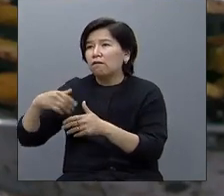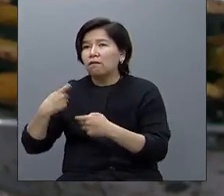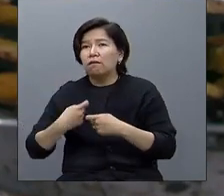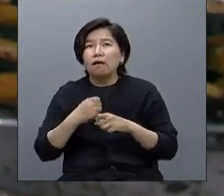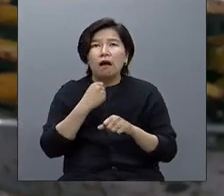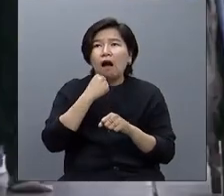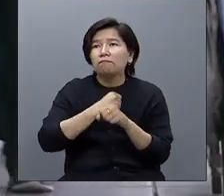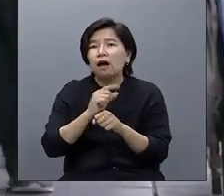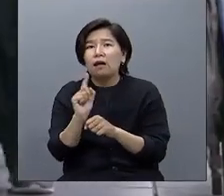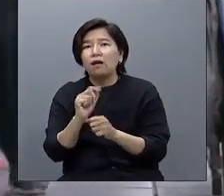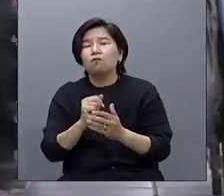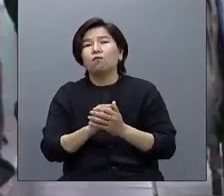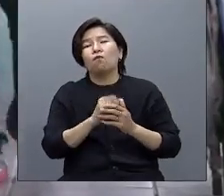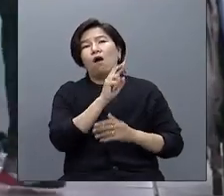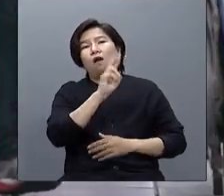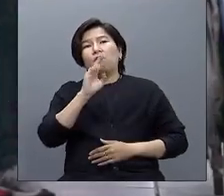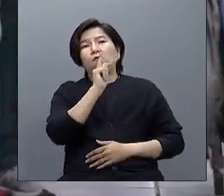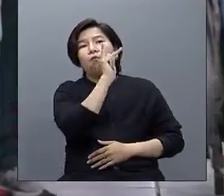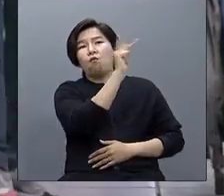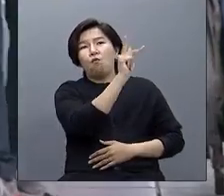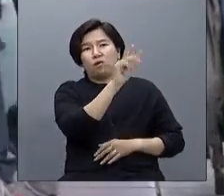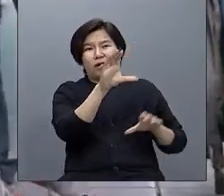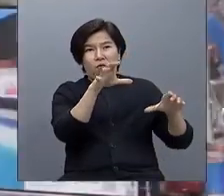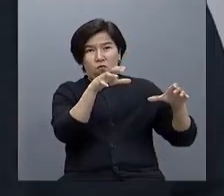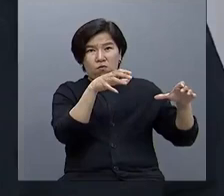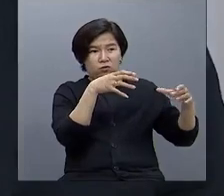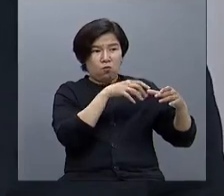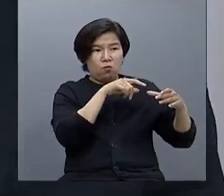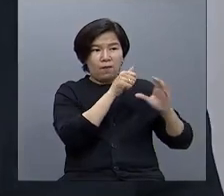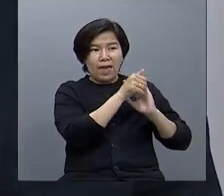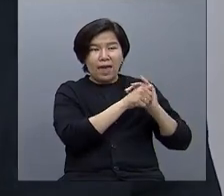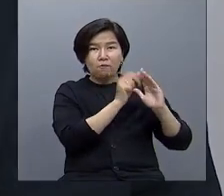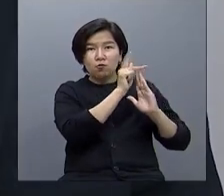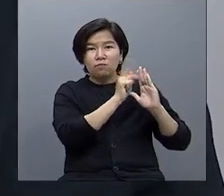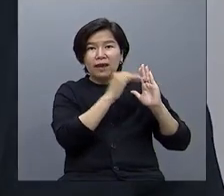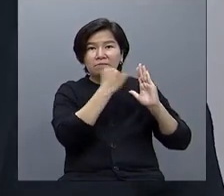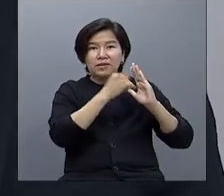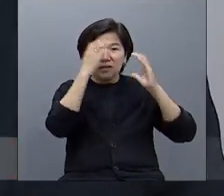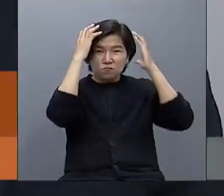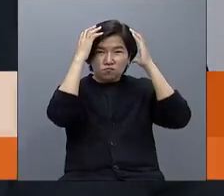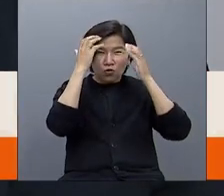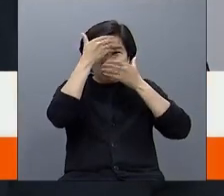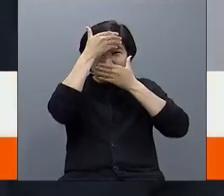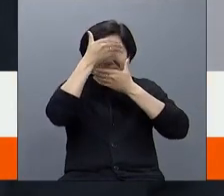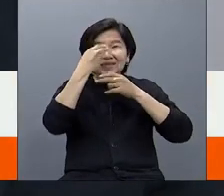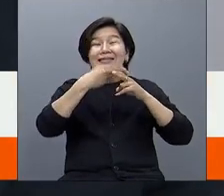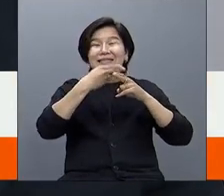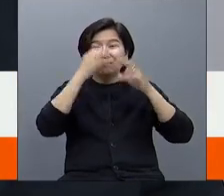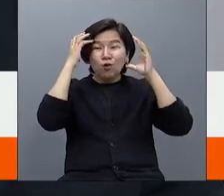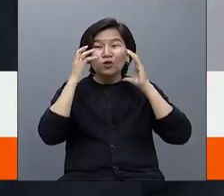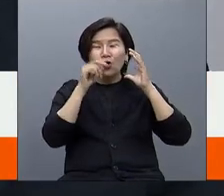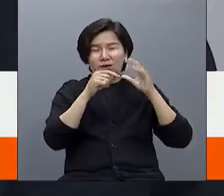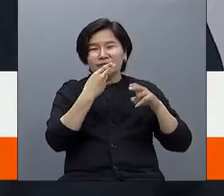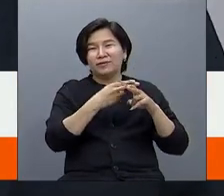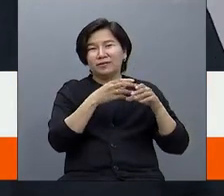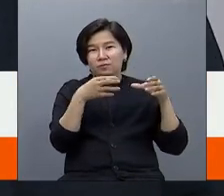พาะการกู้เงินนอกระบบจากกลุ่มหมวกกันน็อกค่ะ หนี้นอกระบบมันมีหลายประเภทด้วยกันประเภทที่หนึ่งที่รุ